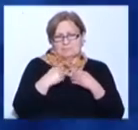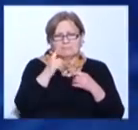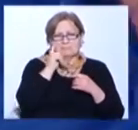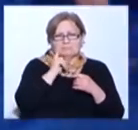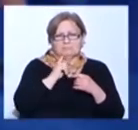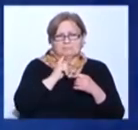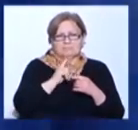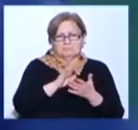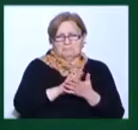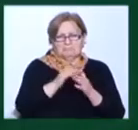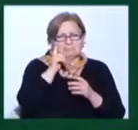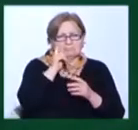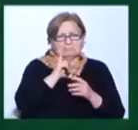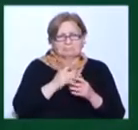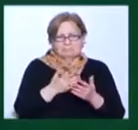არც დაგვეკარგება.